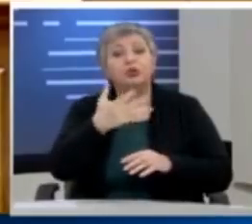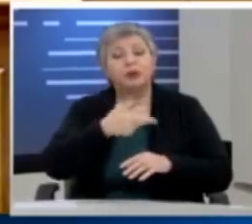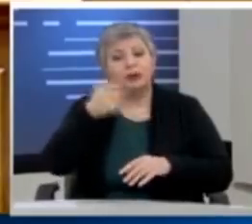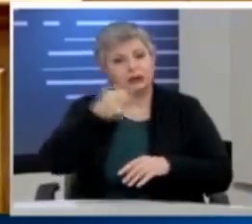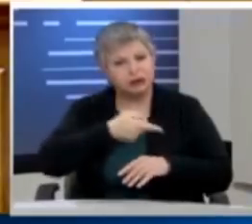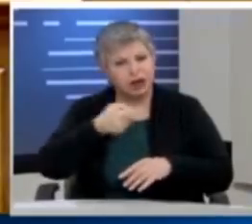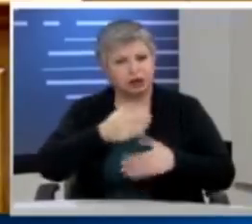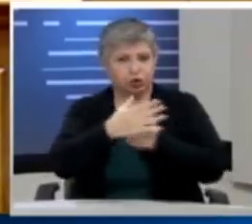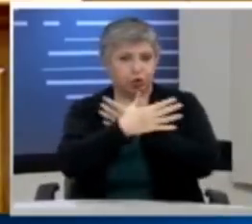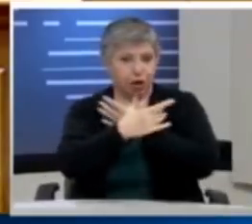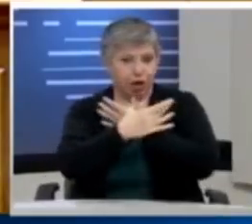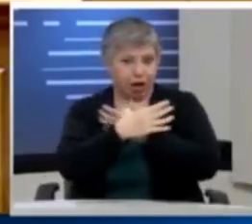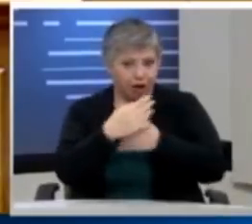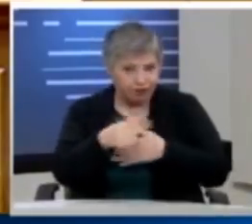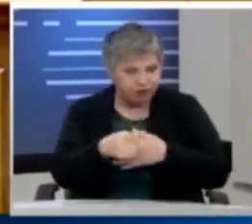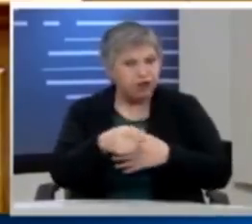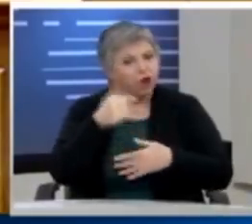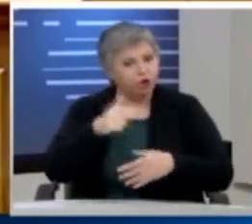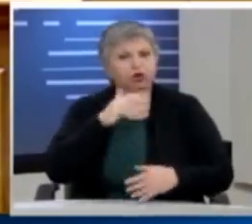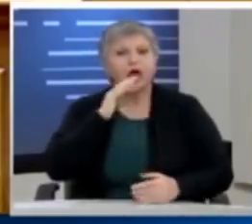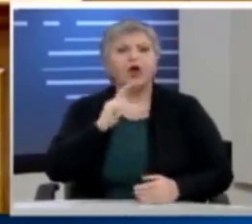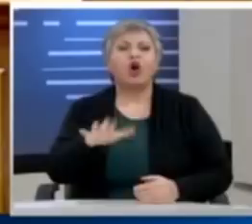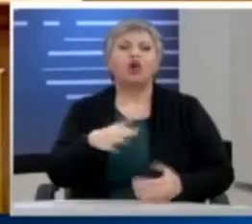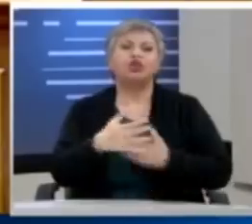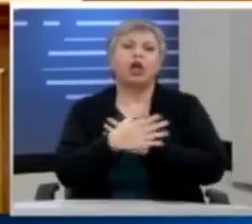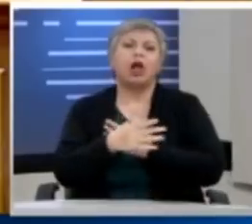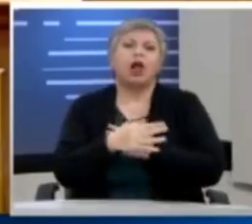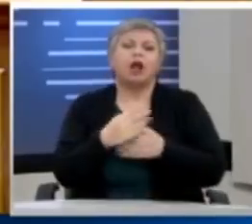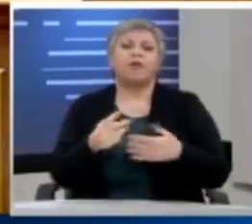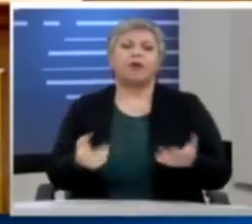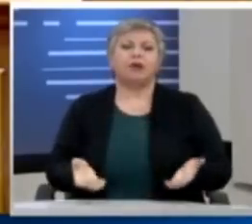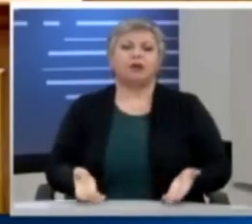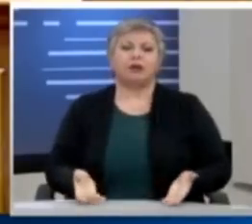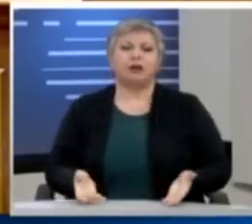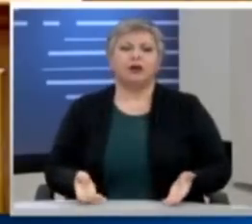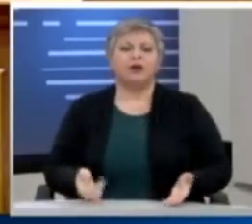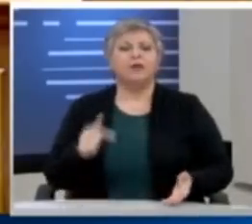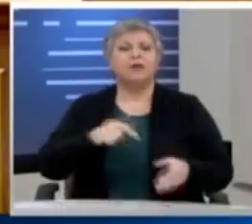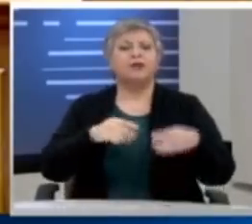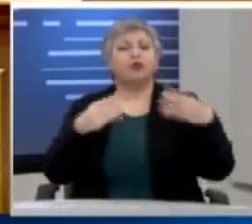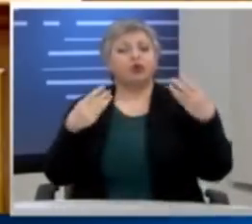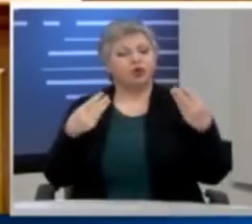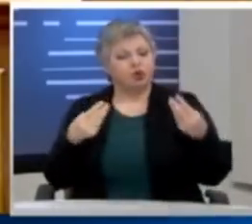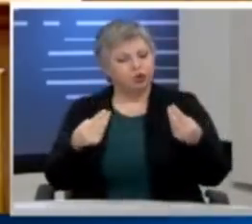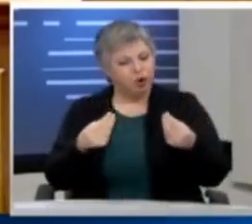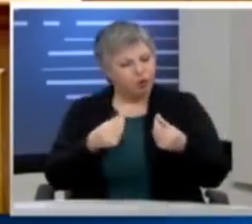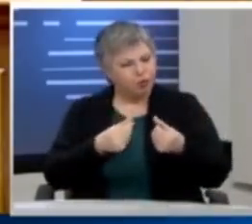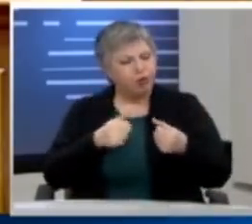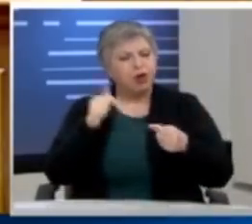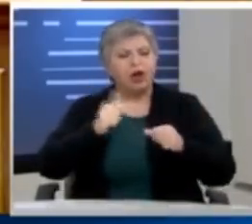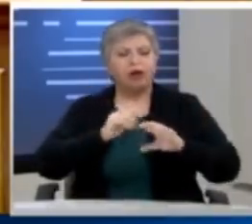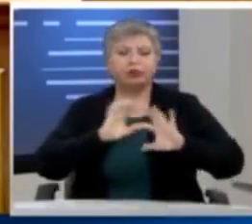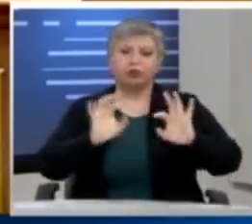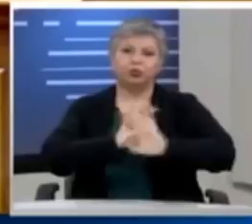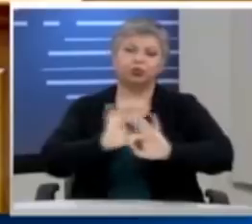Κάποιες τέτοιες διατυπώσεις δεν θα άφηναν ζωντανό και το σπέρμα του αλυτρωτισμού για να